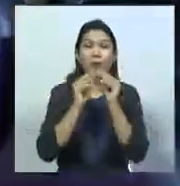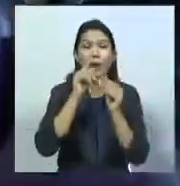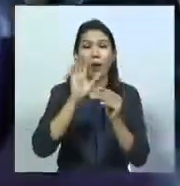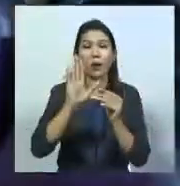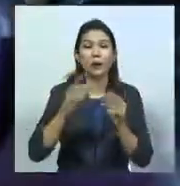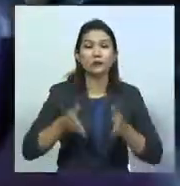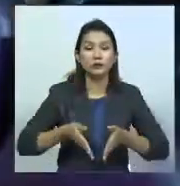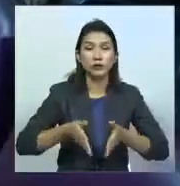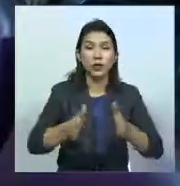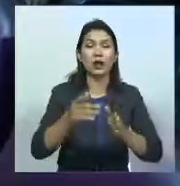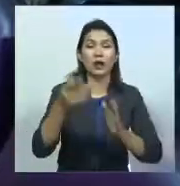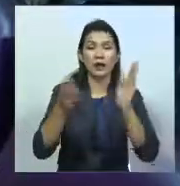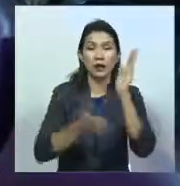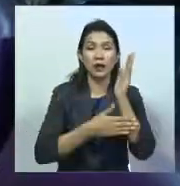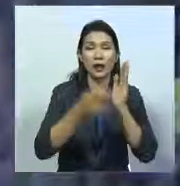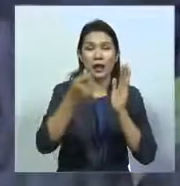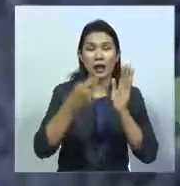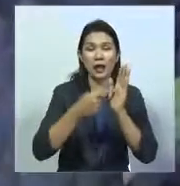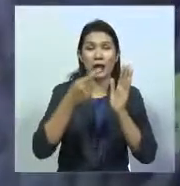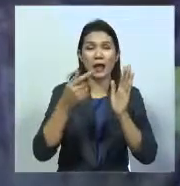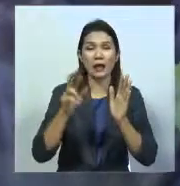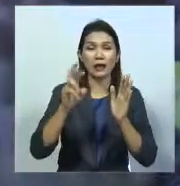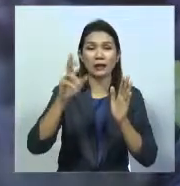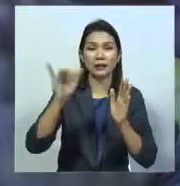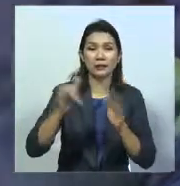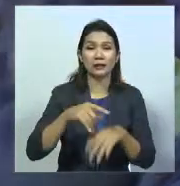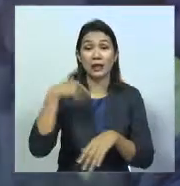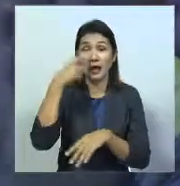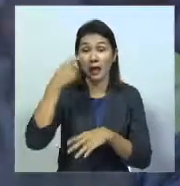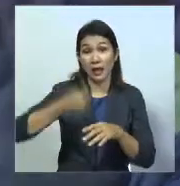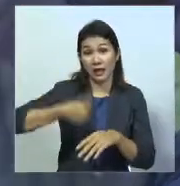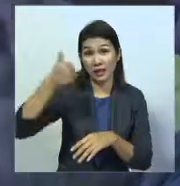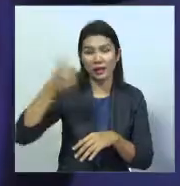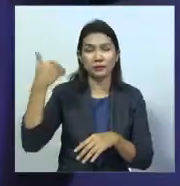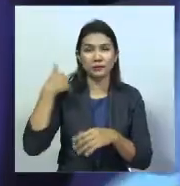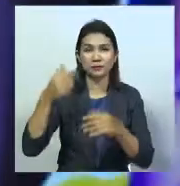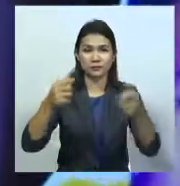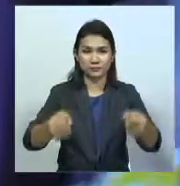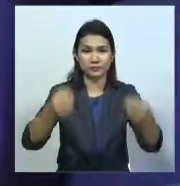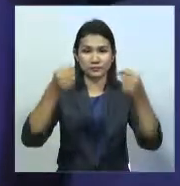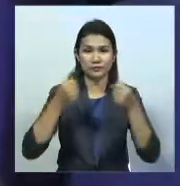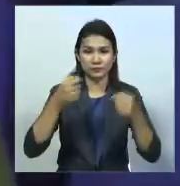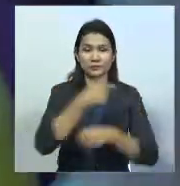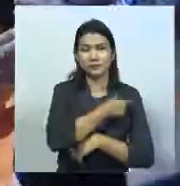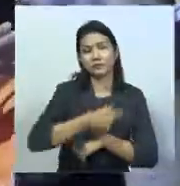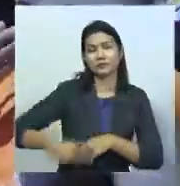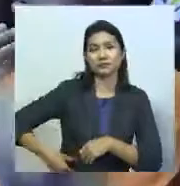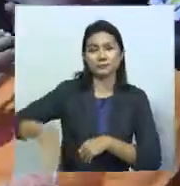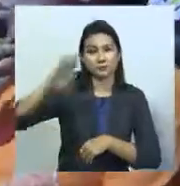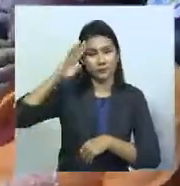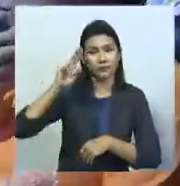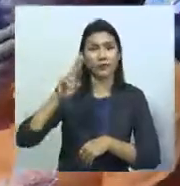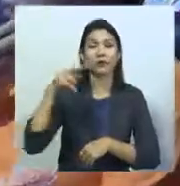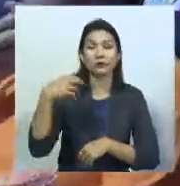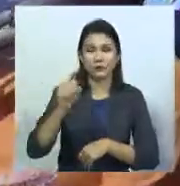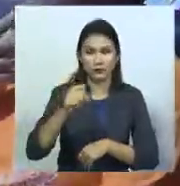อารีโดยผู้ชนะเลิศจะได้รับถ้วยรางวัลพระราชทานพระบาทสมเด็จพระเจ้าอยู่หัวพร้อมกับเงิน